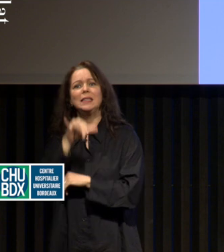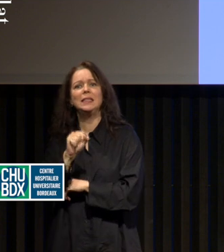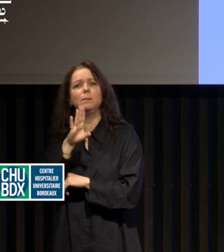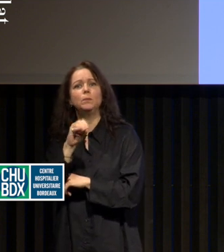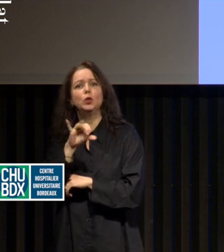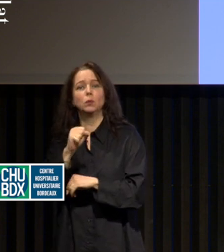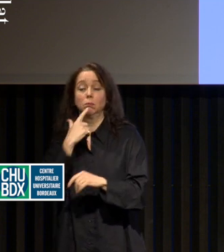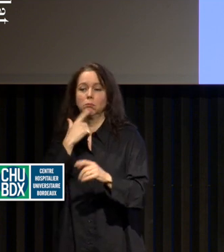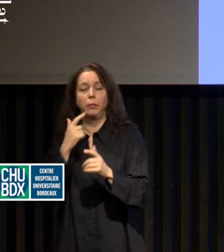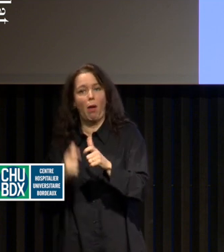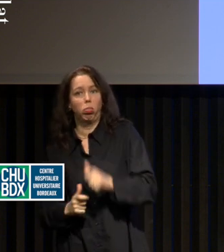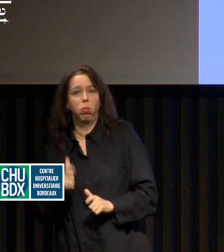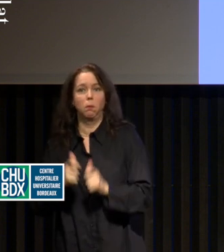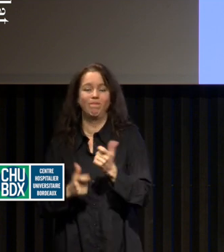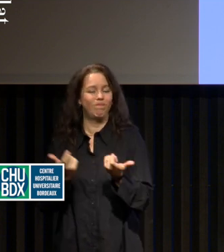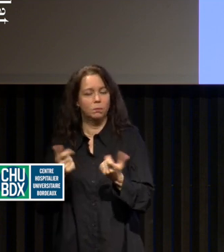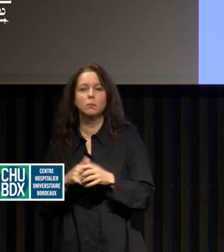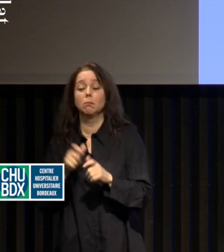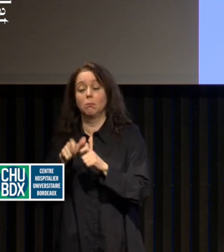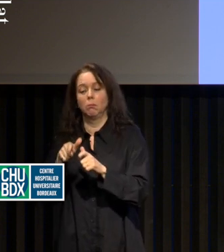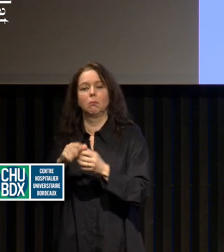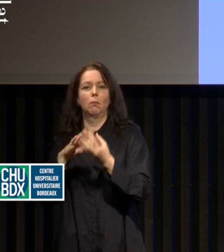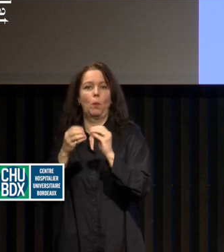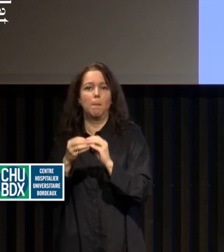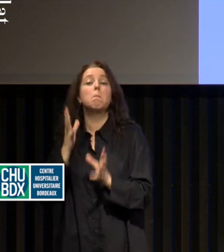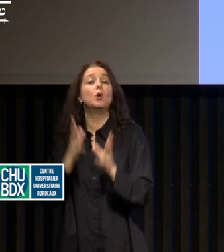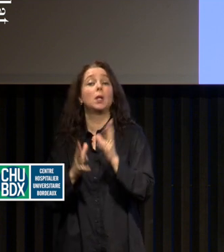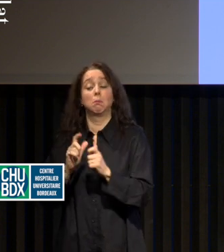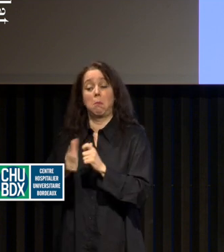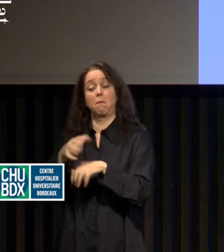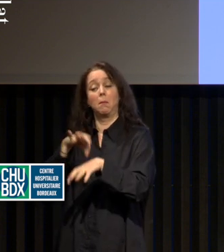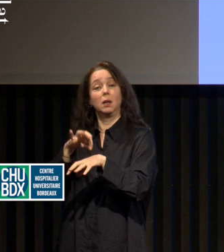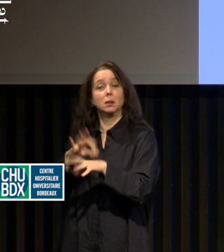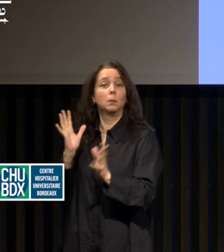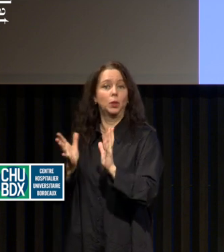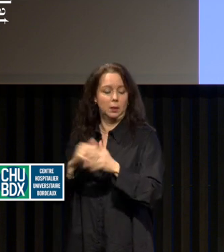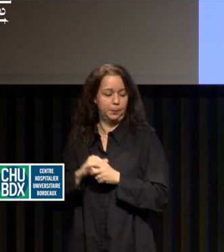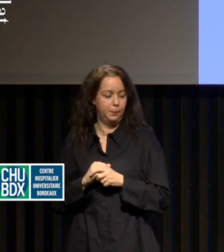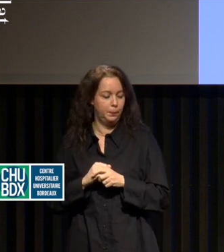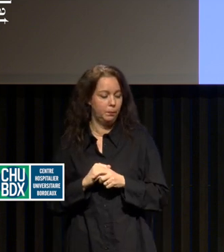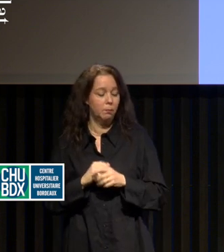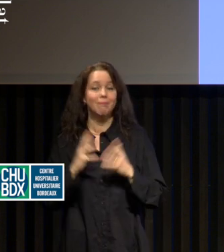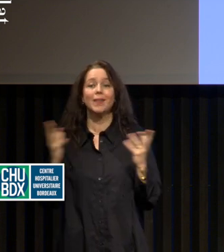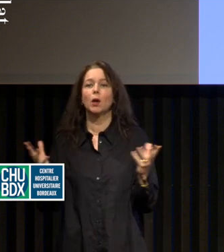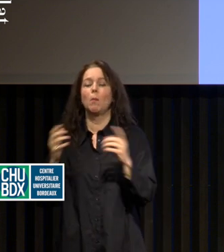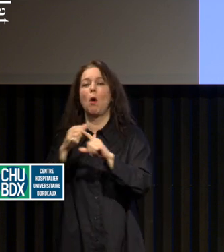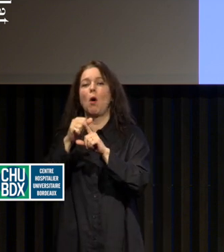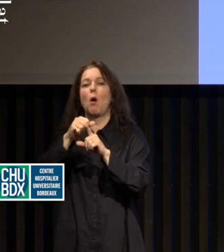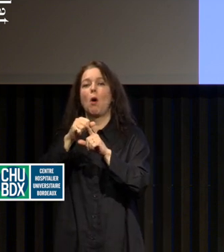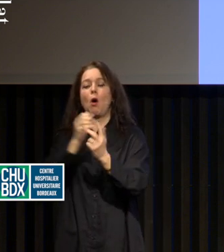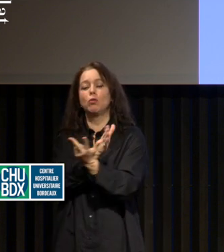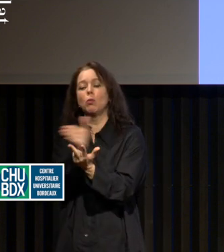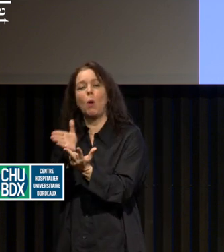allez avoir des problèmes, éventuellement une maladie. Et ce qui permettrait de corriger cette dysbiose, il y a aujourd'hui trois voies de